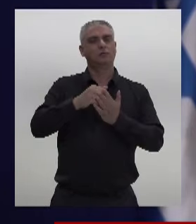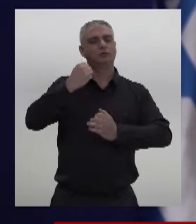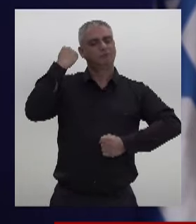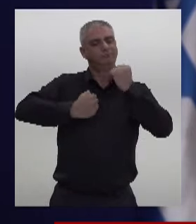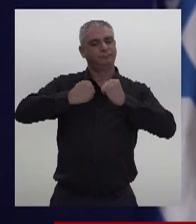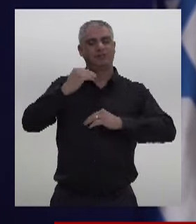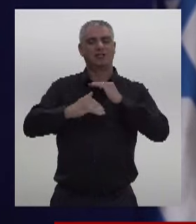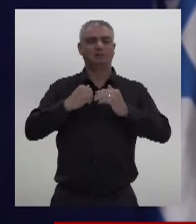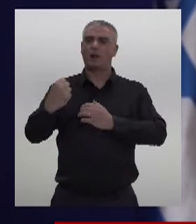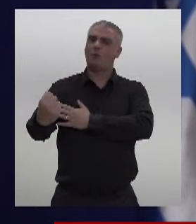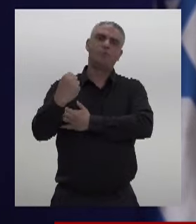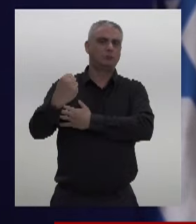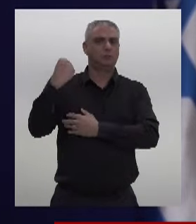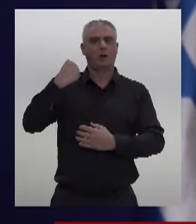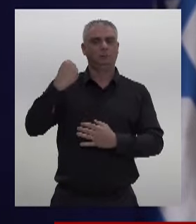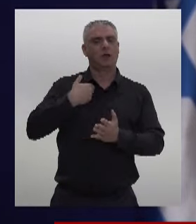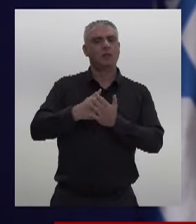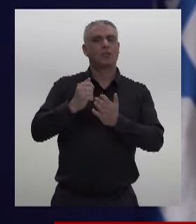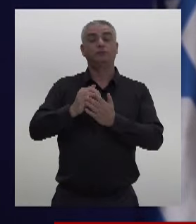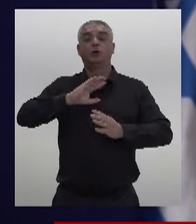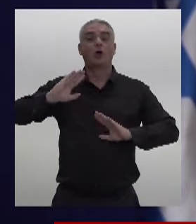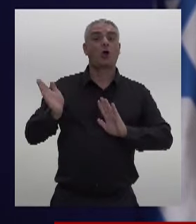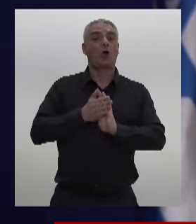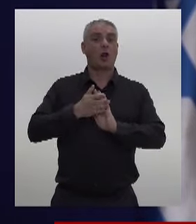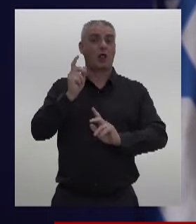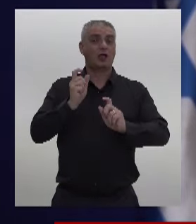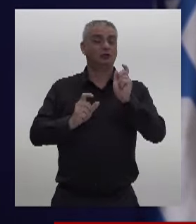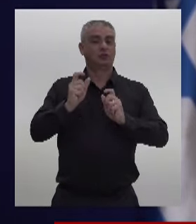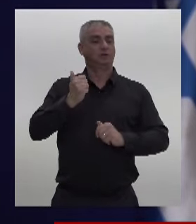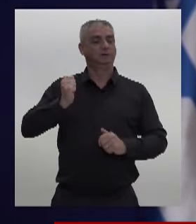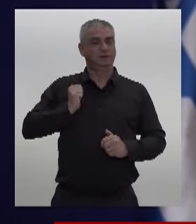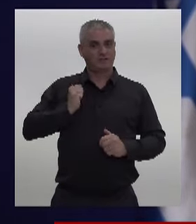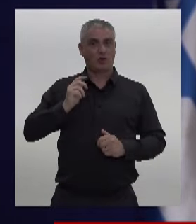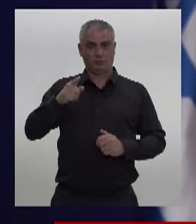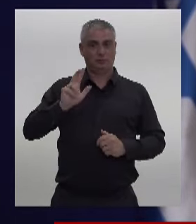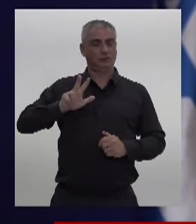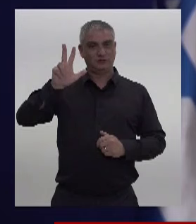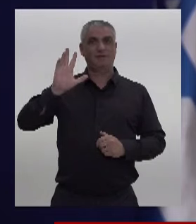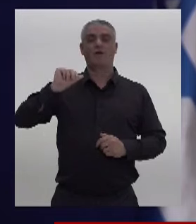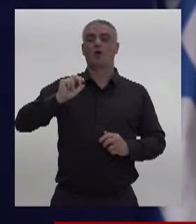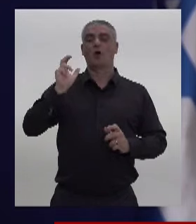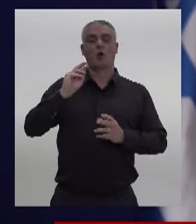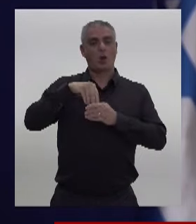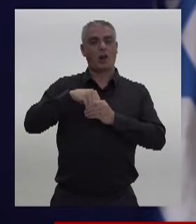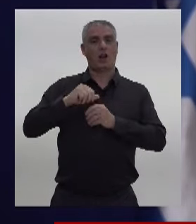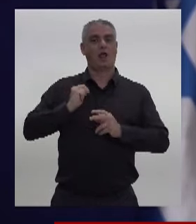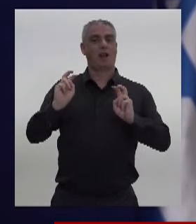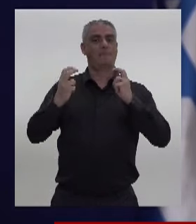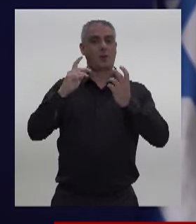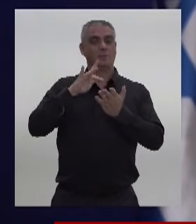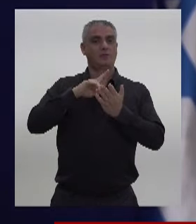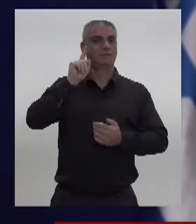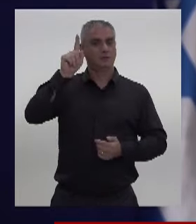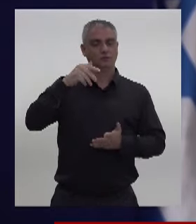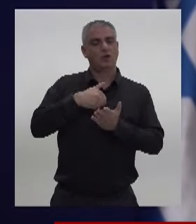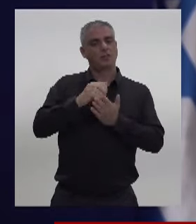חיזבלה בעוצמה נמשיך עם כל אנשי פיקוד הצפון ביניהם גם מילואים אנשי מילואים רבים שנמצאים שם